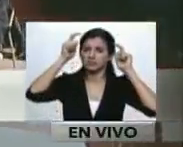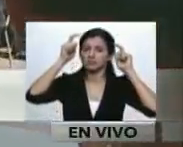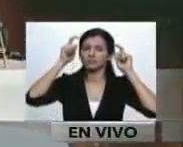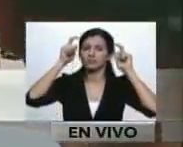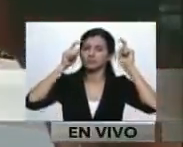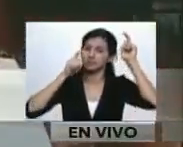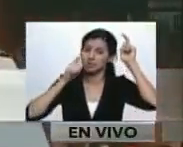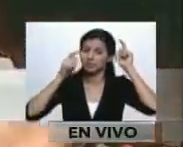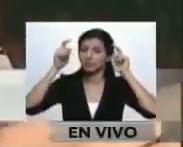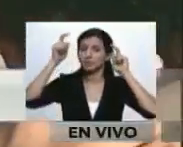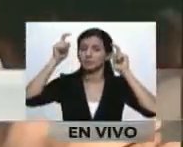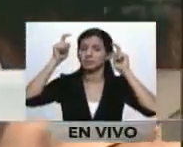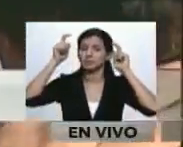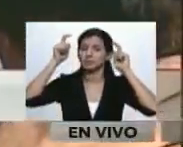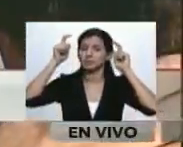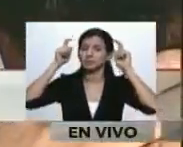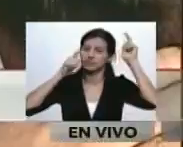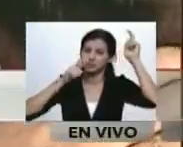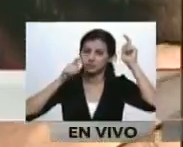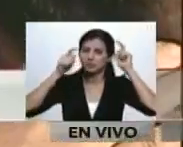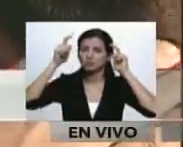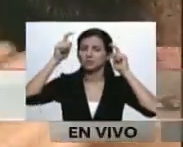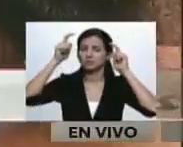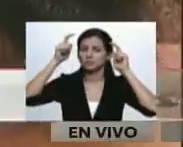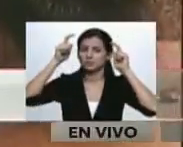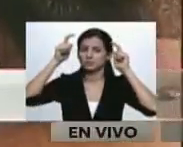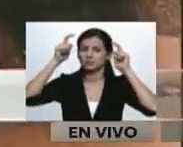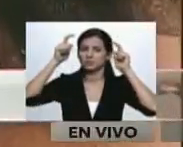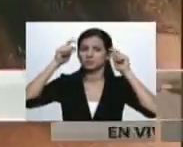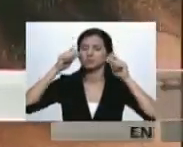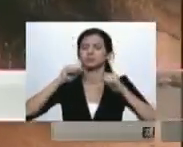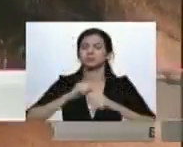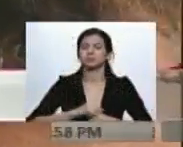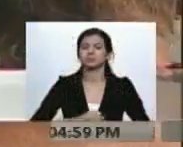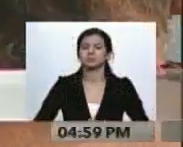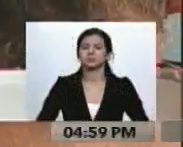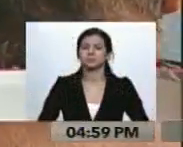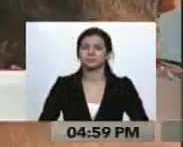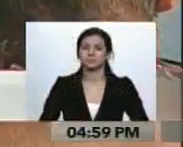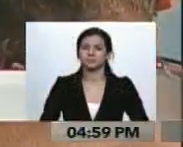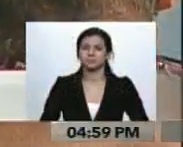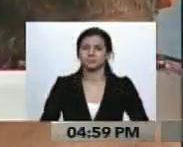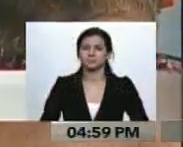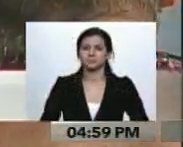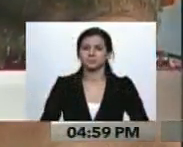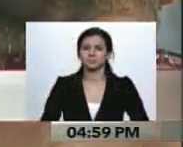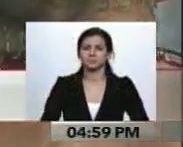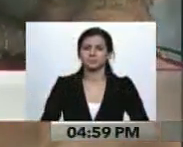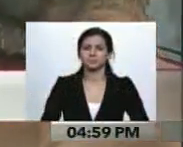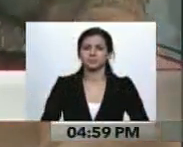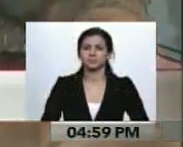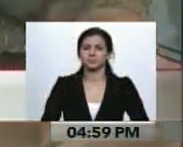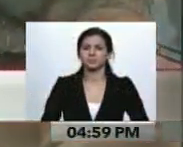Chávez, Chávez, Chávez, Wakubena me